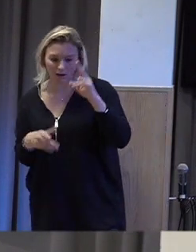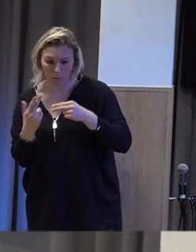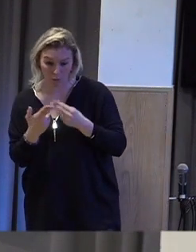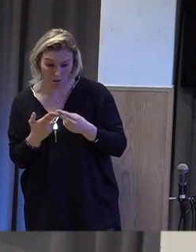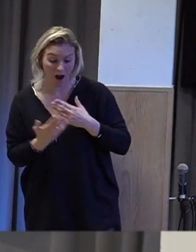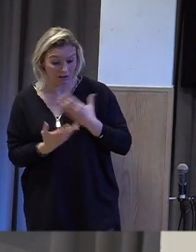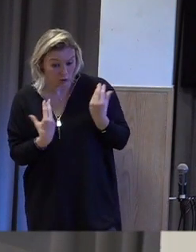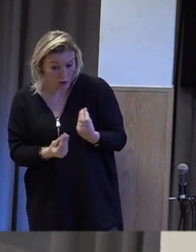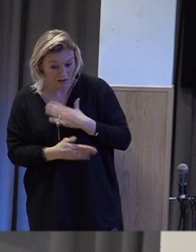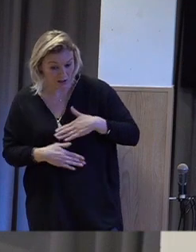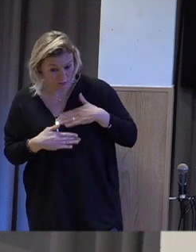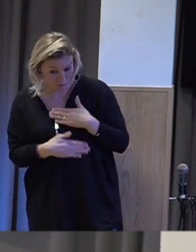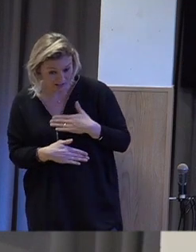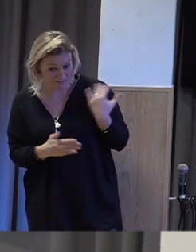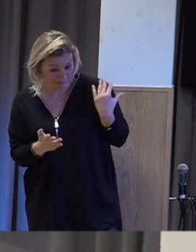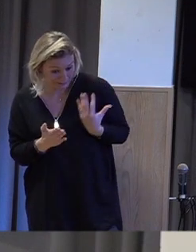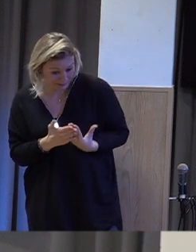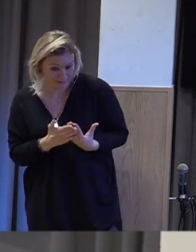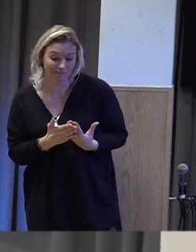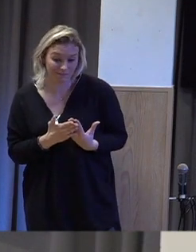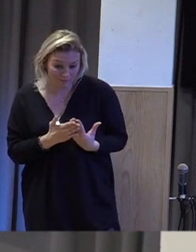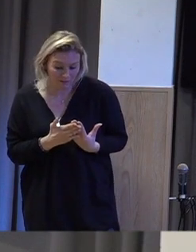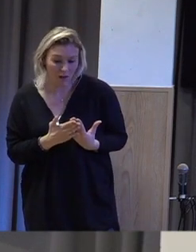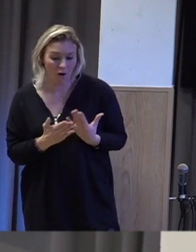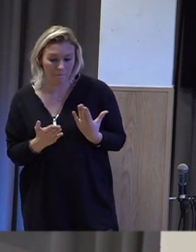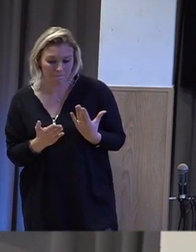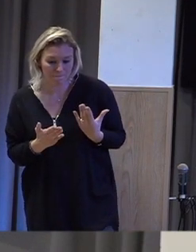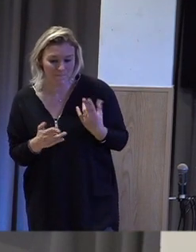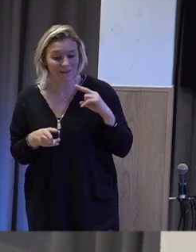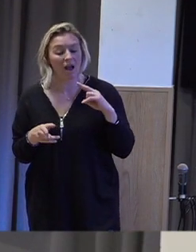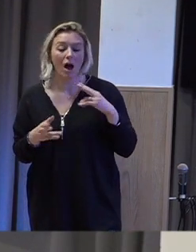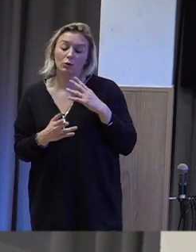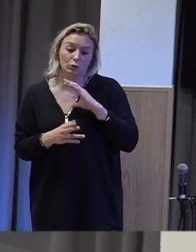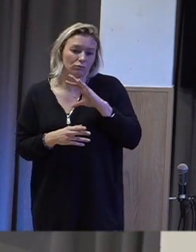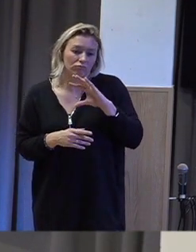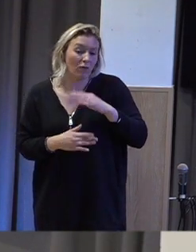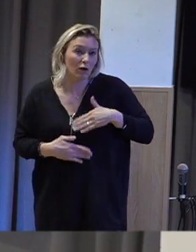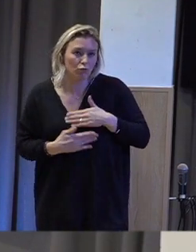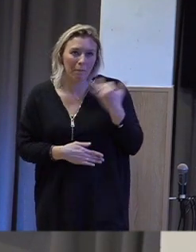cela, mais réjouissez-vous de ce que vos noms sont écrits dans le livre de vie.